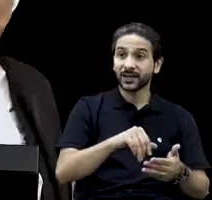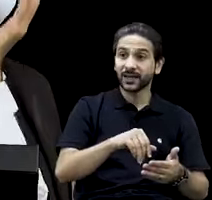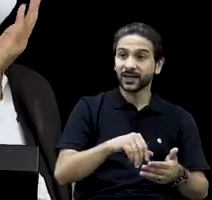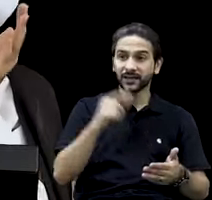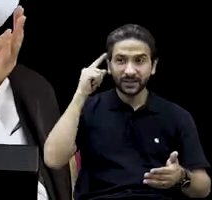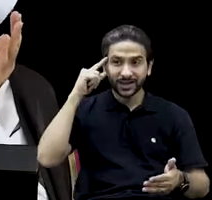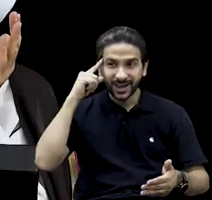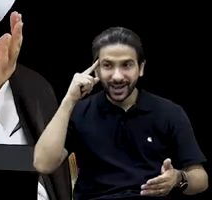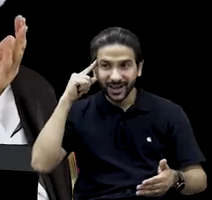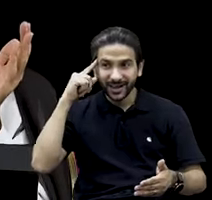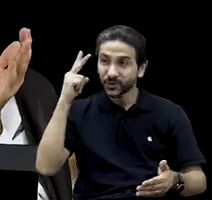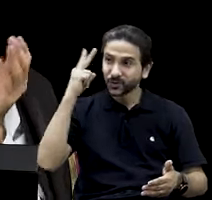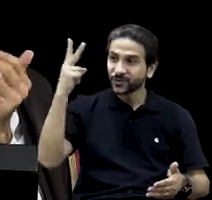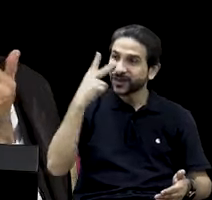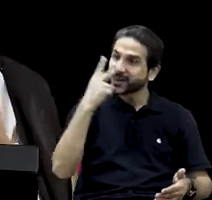عقله